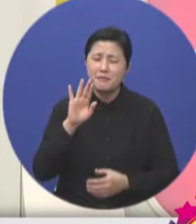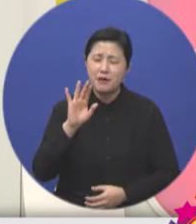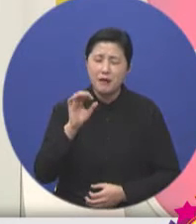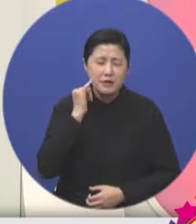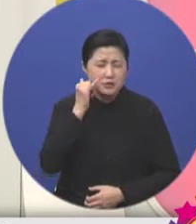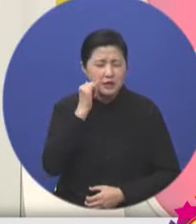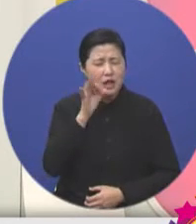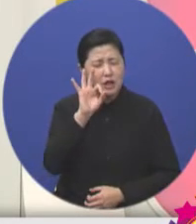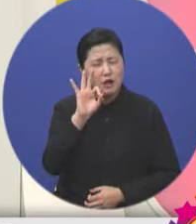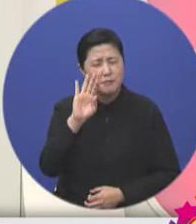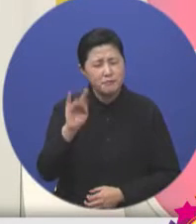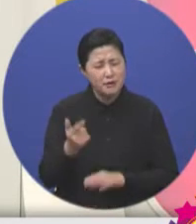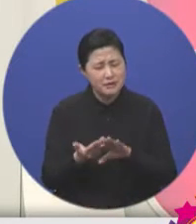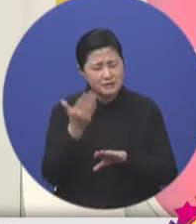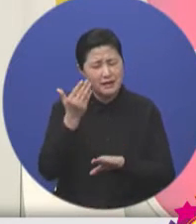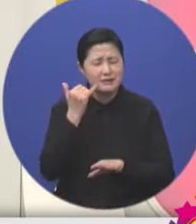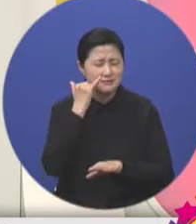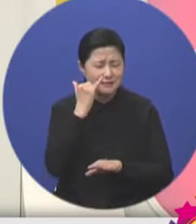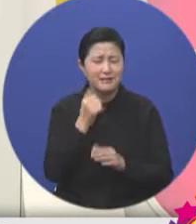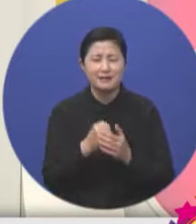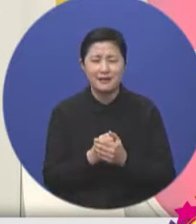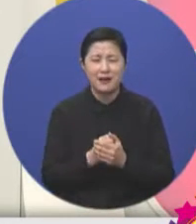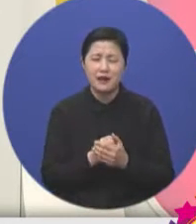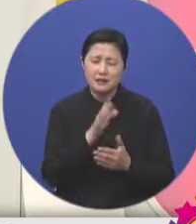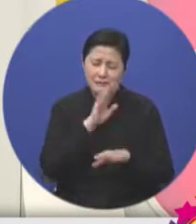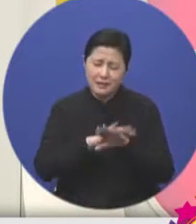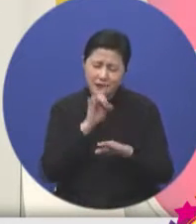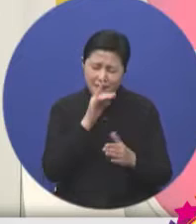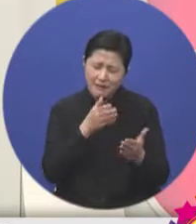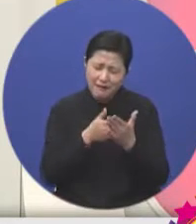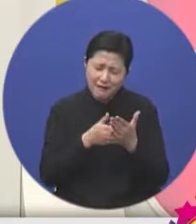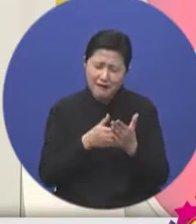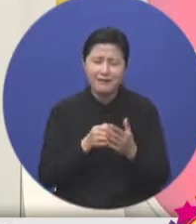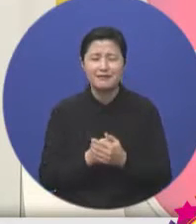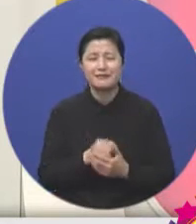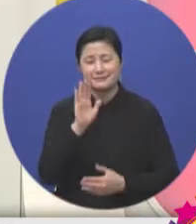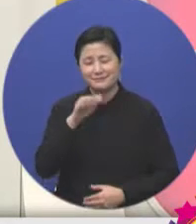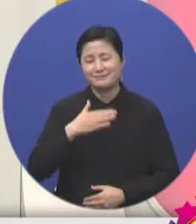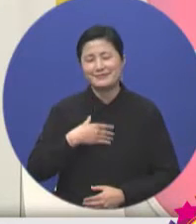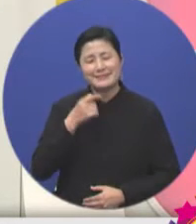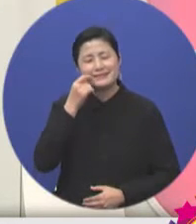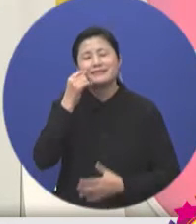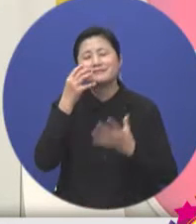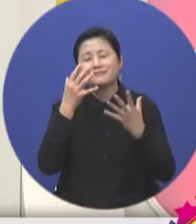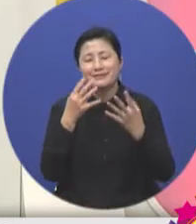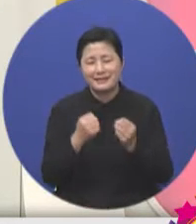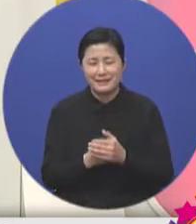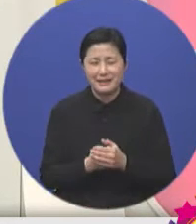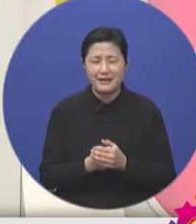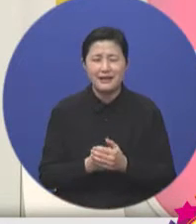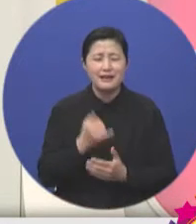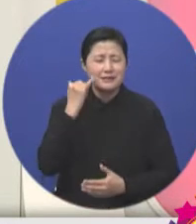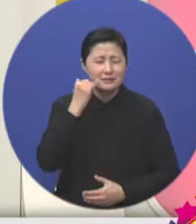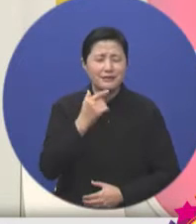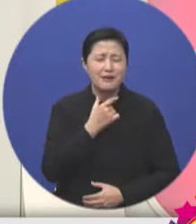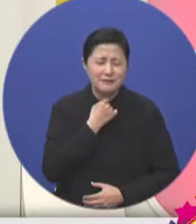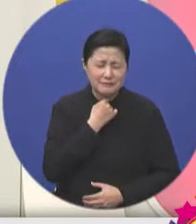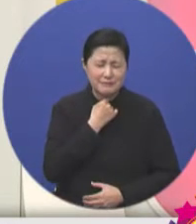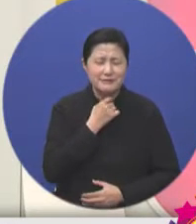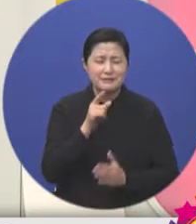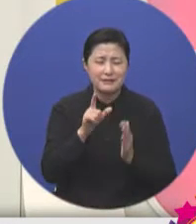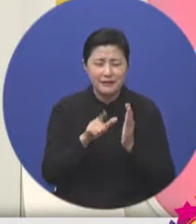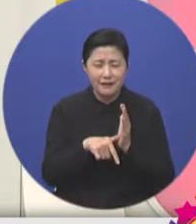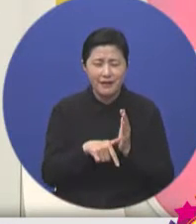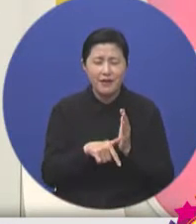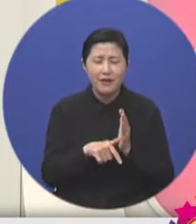했겠네 전화를. 왜냐 안 된대야. 아, 어찌 안 된대요. 저희가 인기가 좀 좋아요. 아이고, 어떤 때는 막 질려서 하고 싶어도 안 해요.